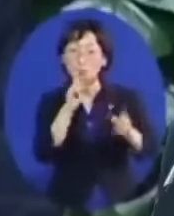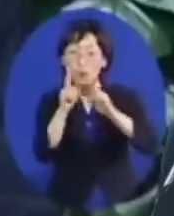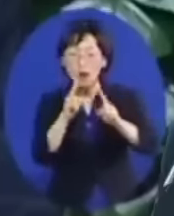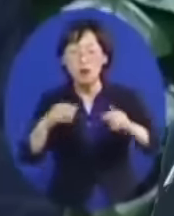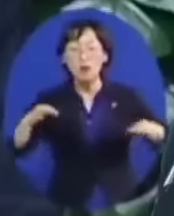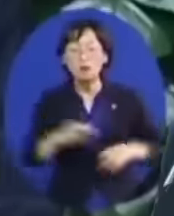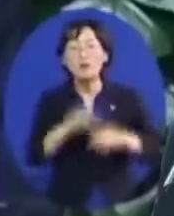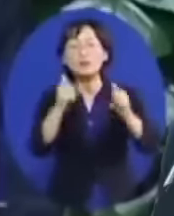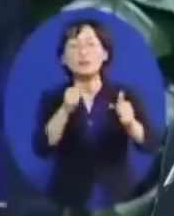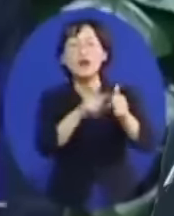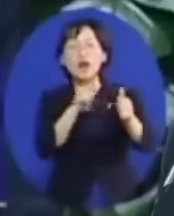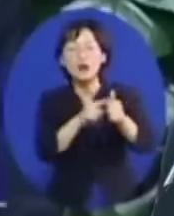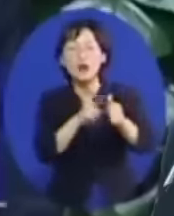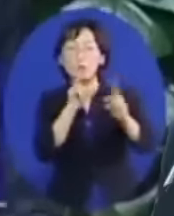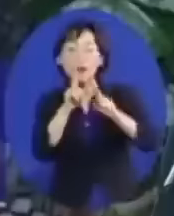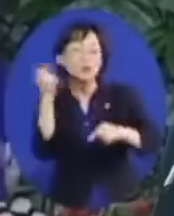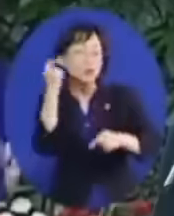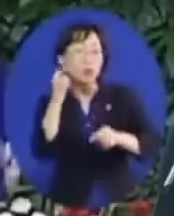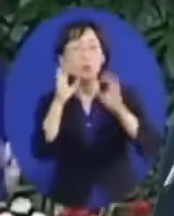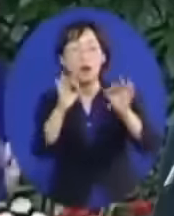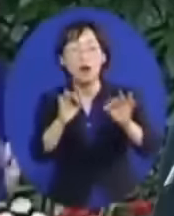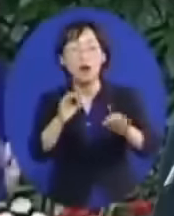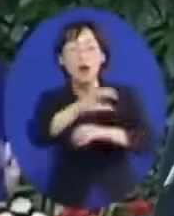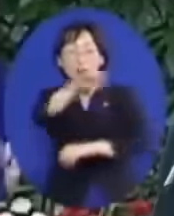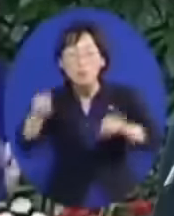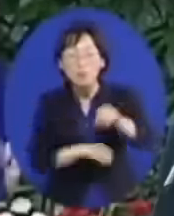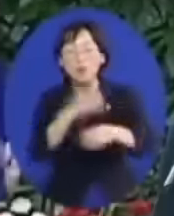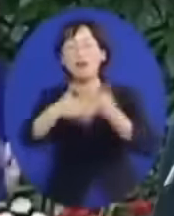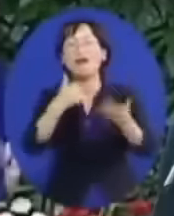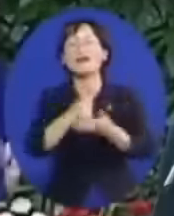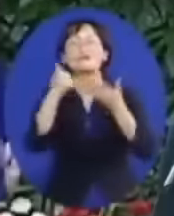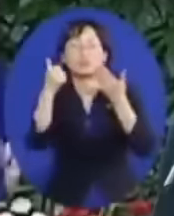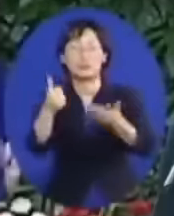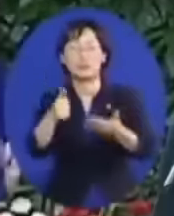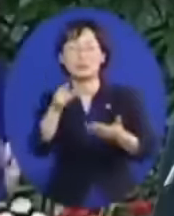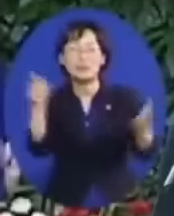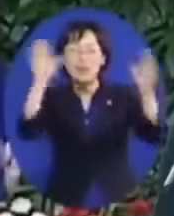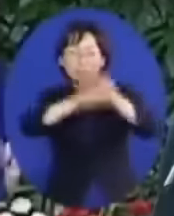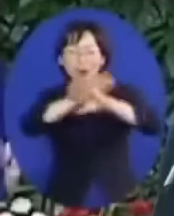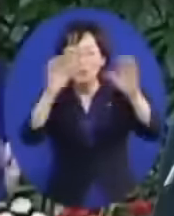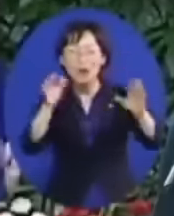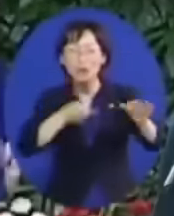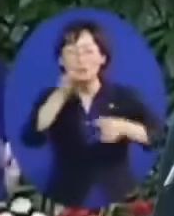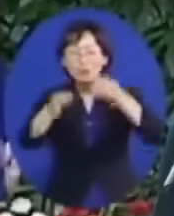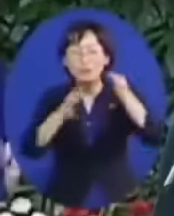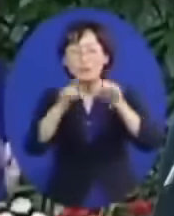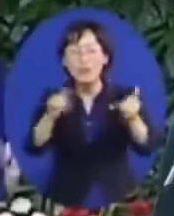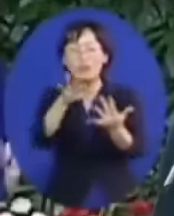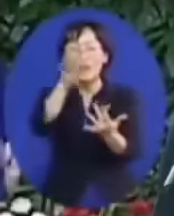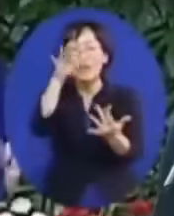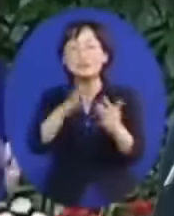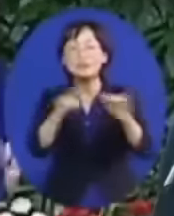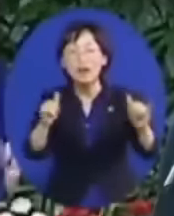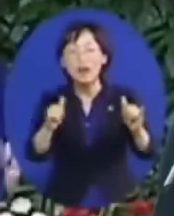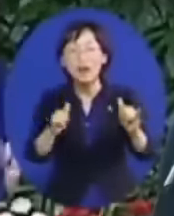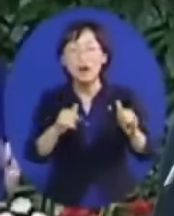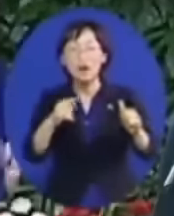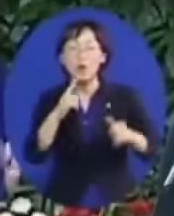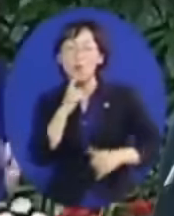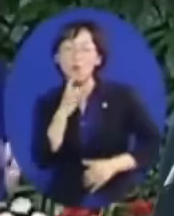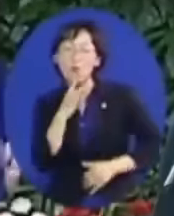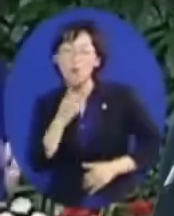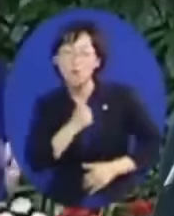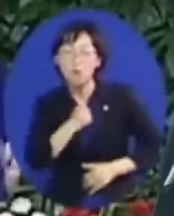불의한 재판관이 말한 것을 들으라. 하물며 하나님께서 그 밤낮 부르짖는 태가신 자들의 원한을 풀어주지